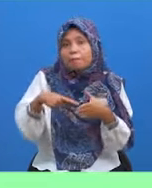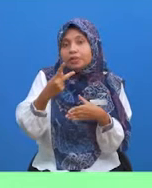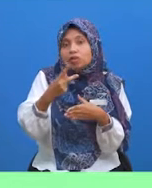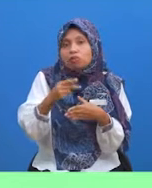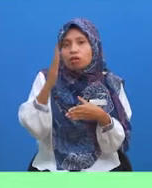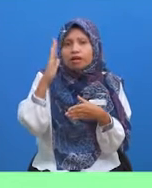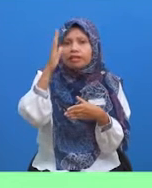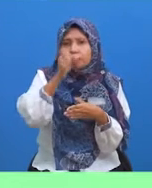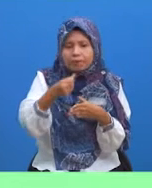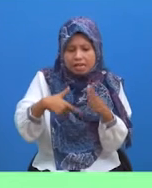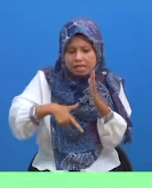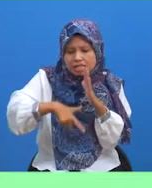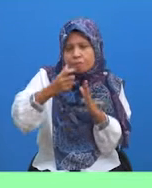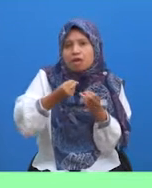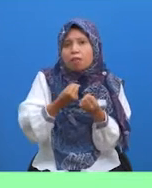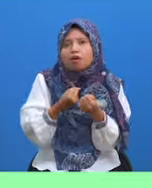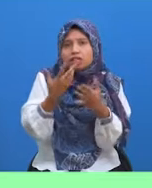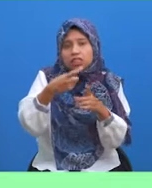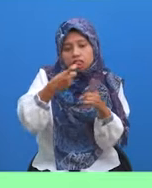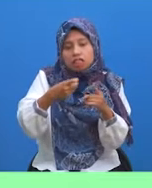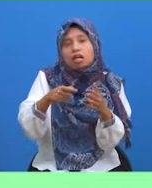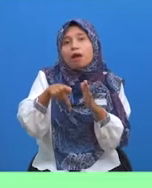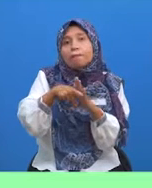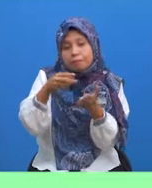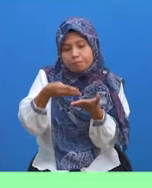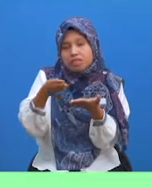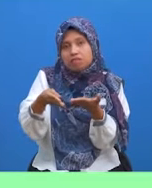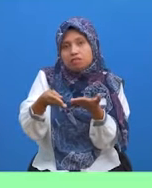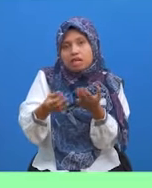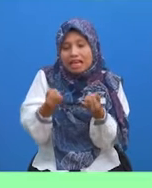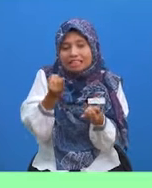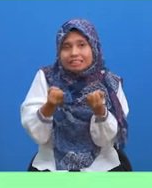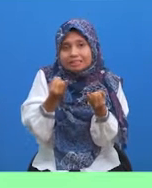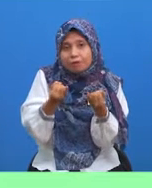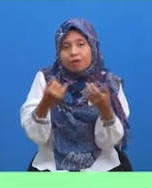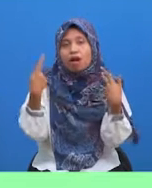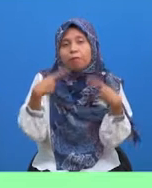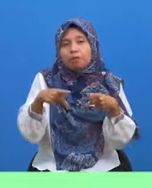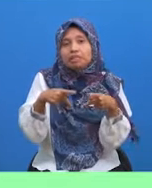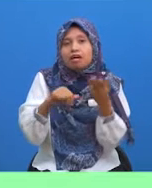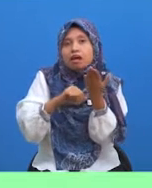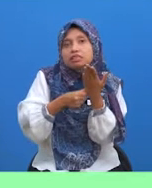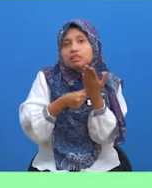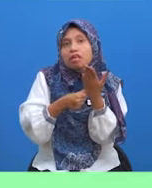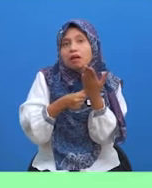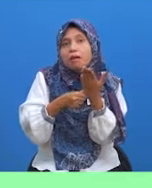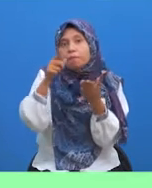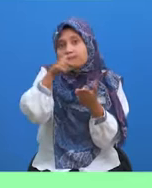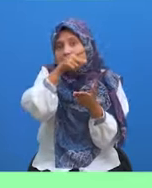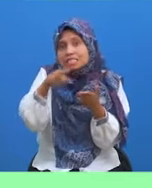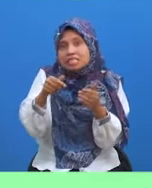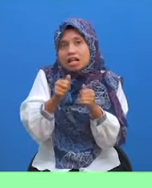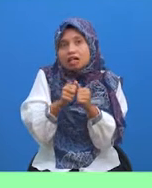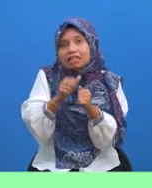pengguna keseimbangan pasaran asal klub didih bersilang dengan hello gosong es kosong